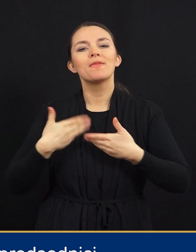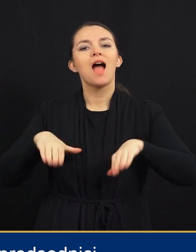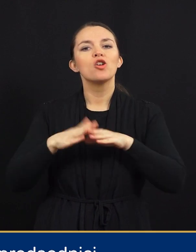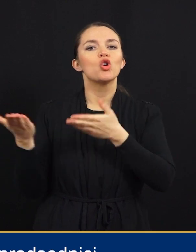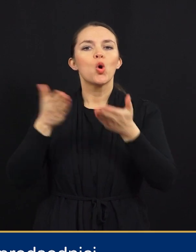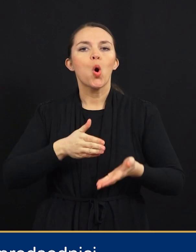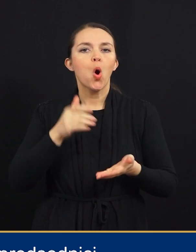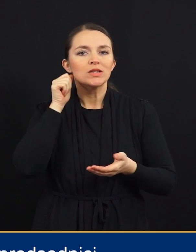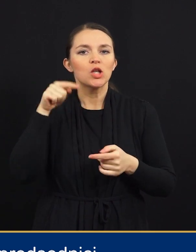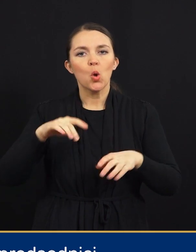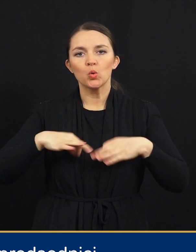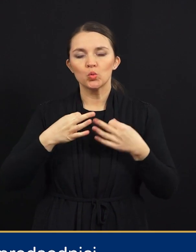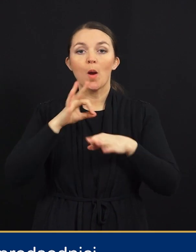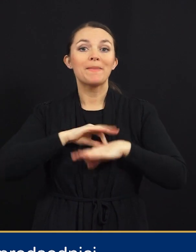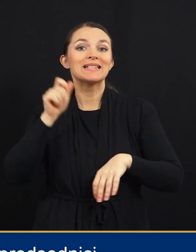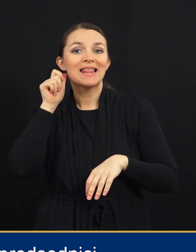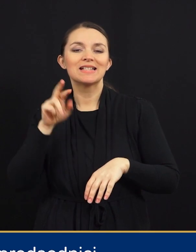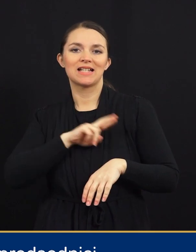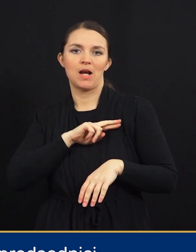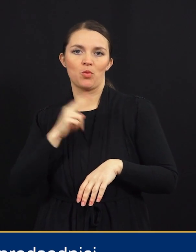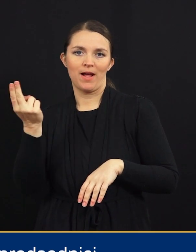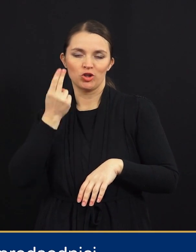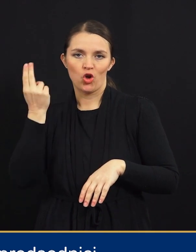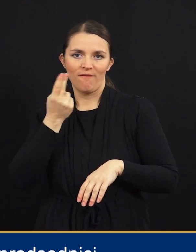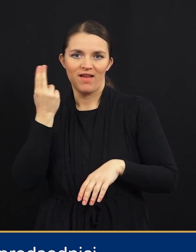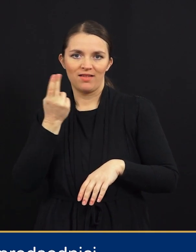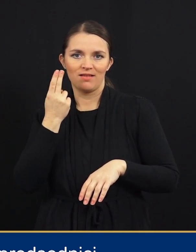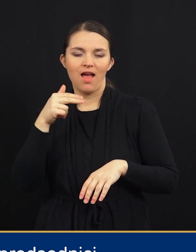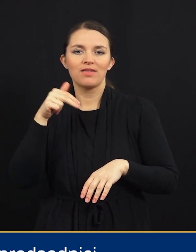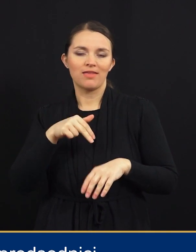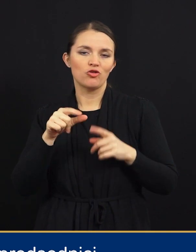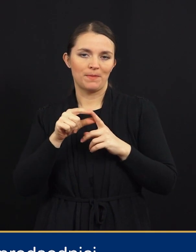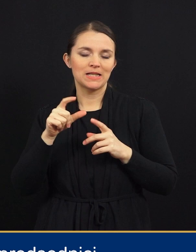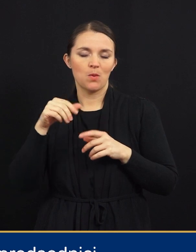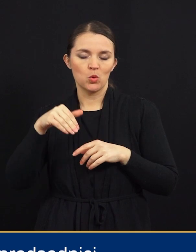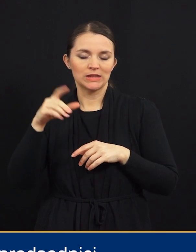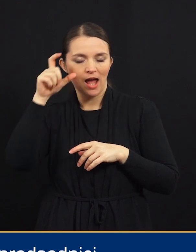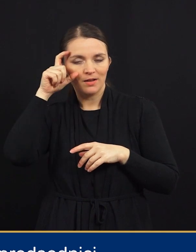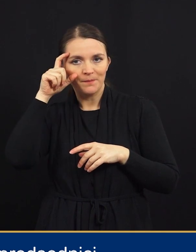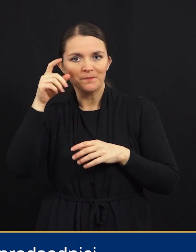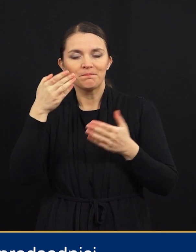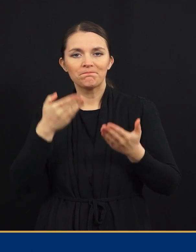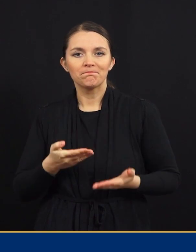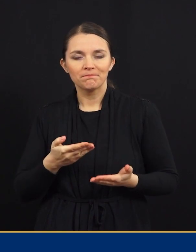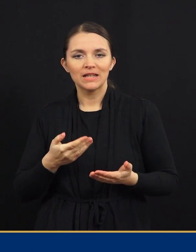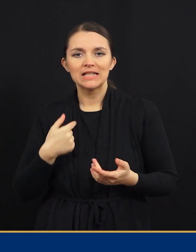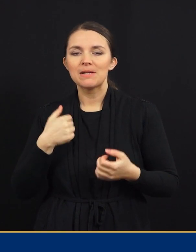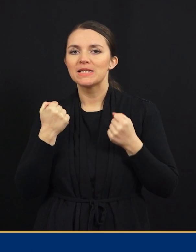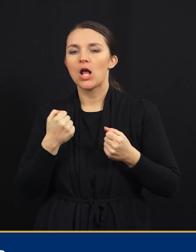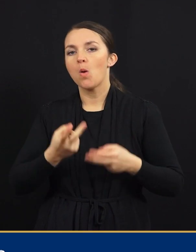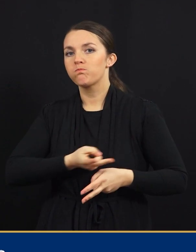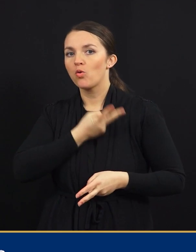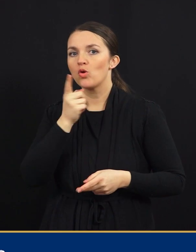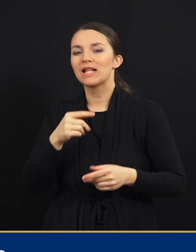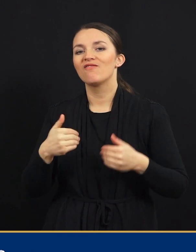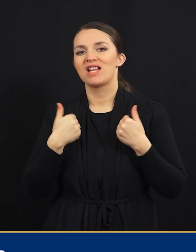naši gosti to jutro, predsednici Republike Slovenije, Nataši Pirc Musar. Sem